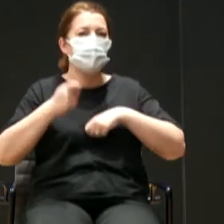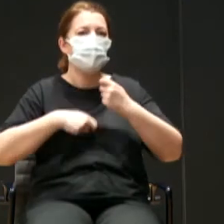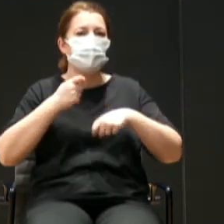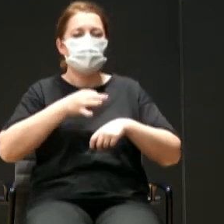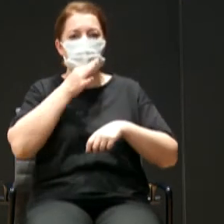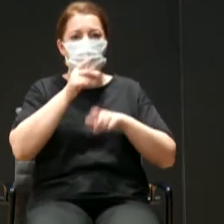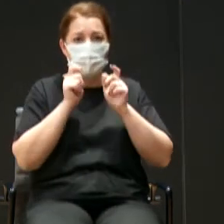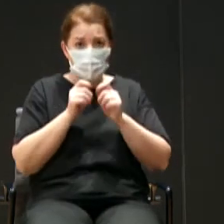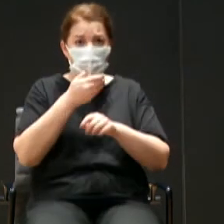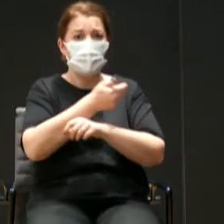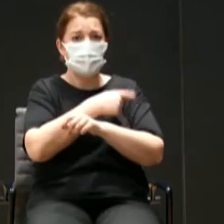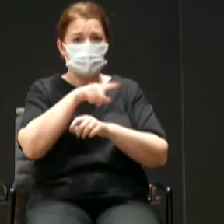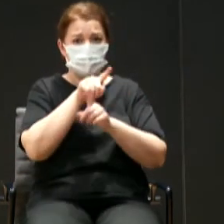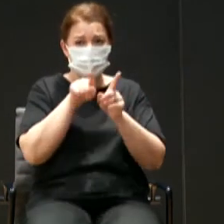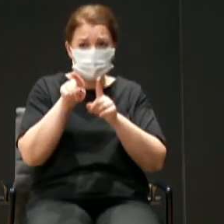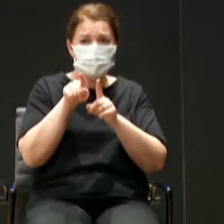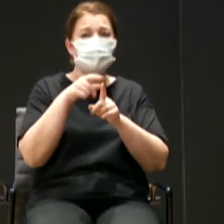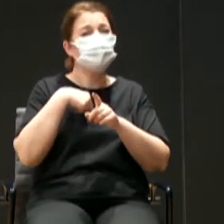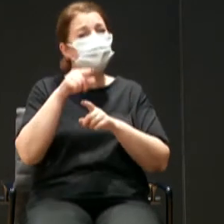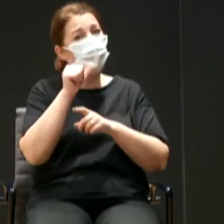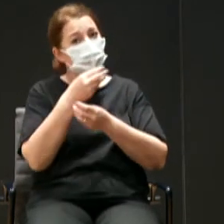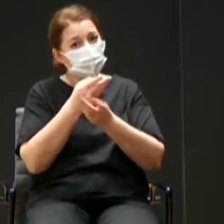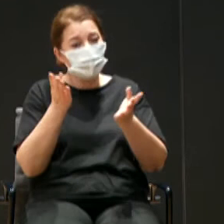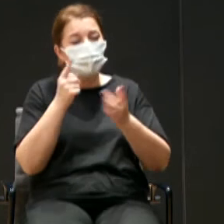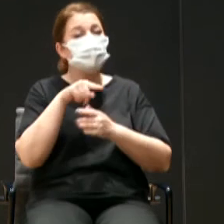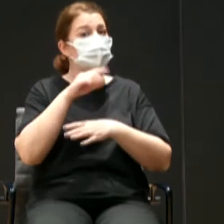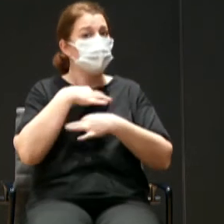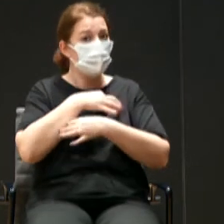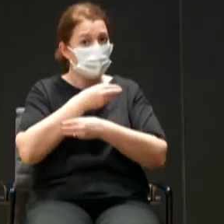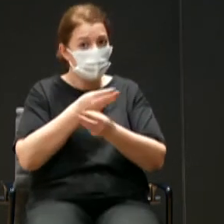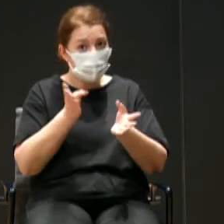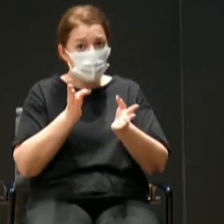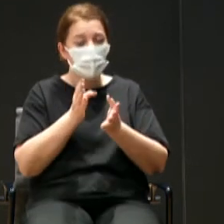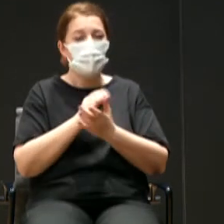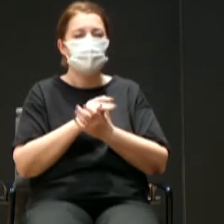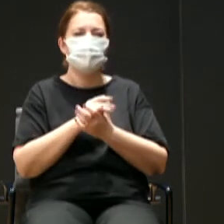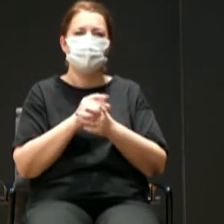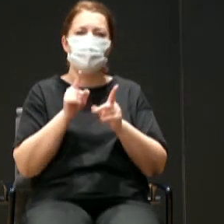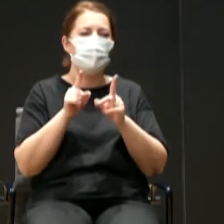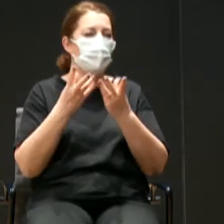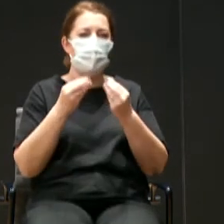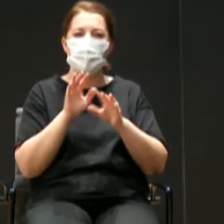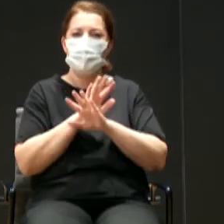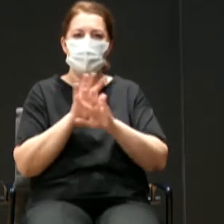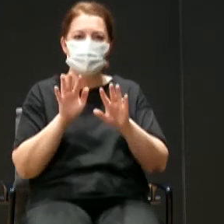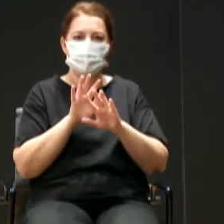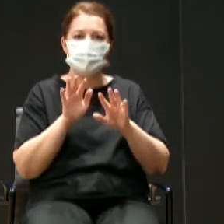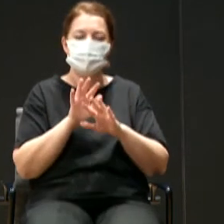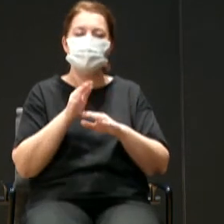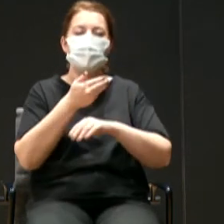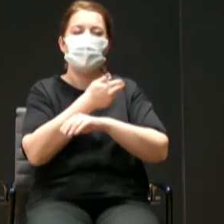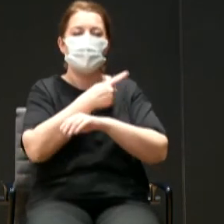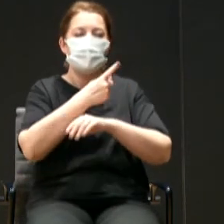ifade et. Vatandaşa da sizi önemsiyorum, size saygı duyuyorum. Bunlarla olmaz. Vatandaş